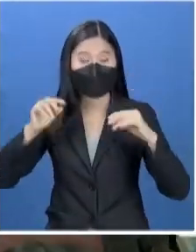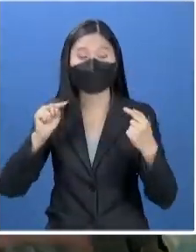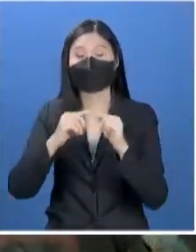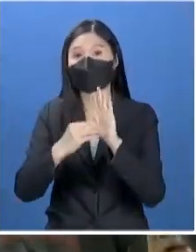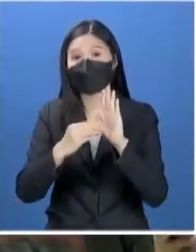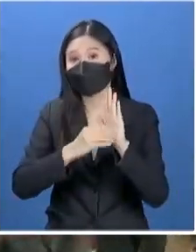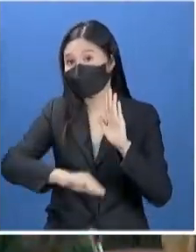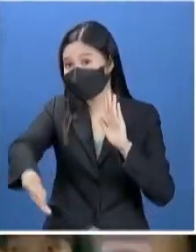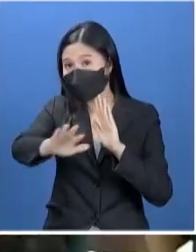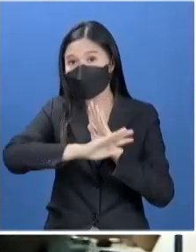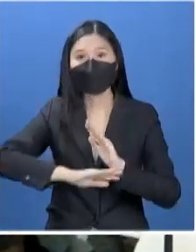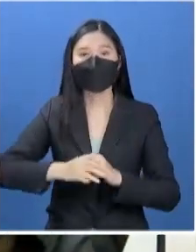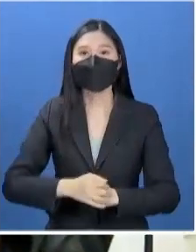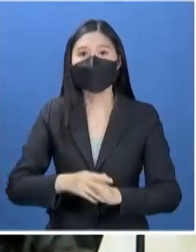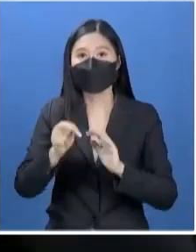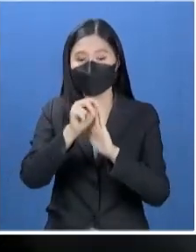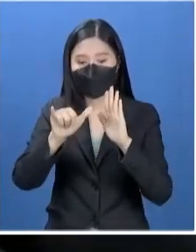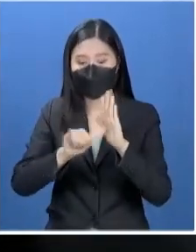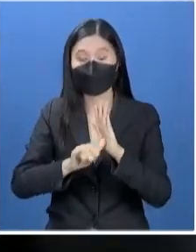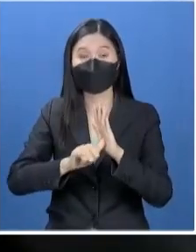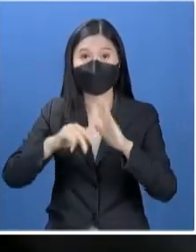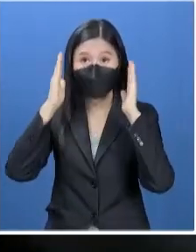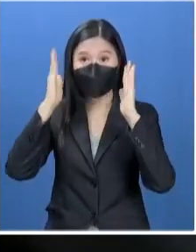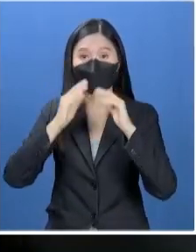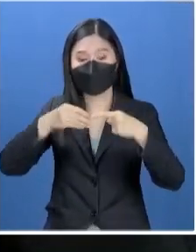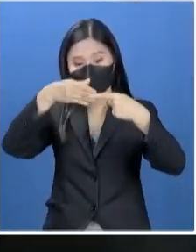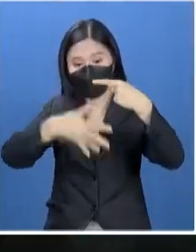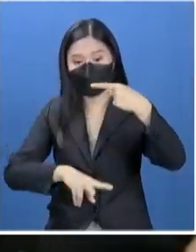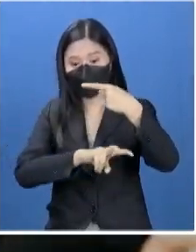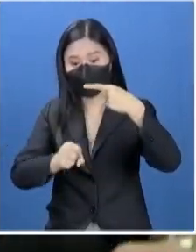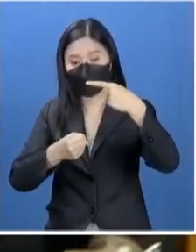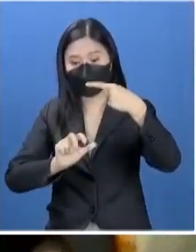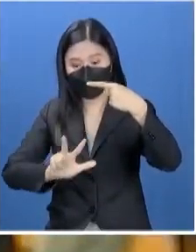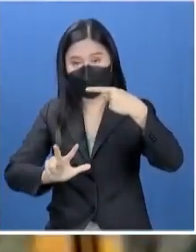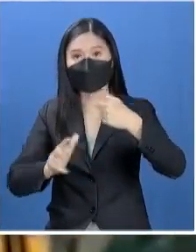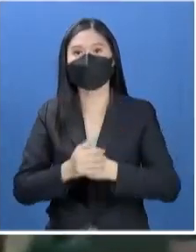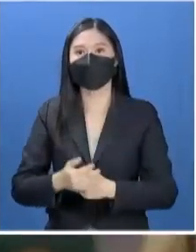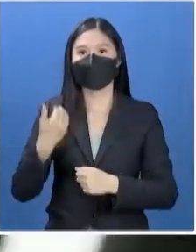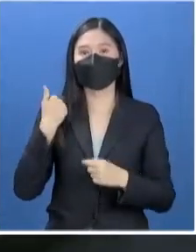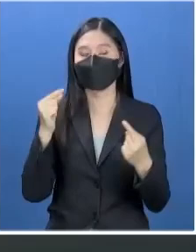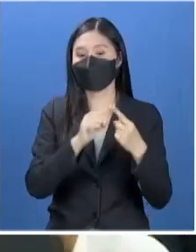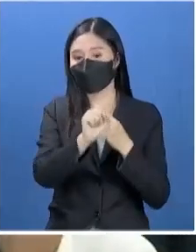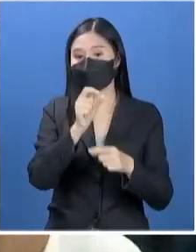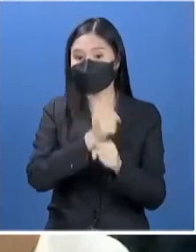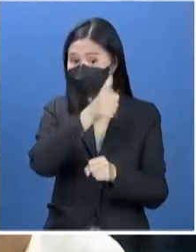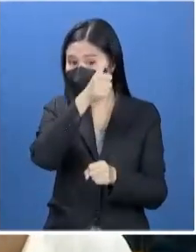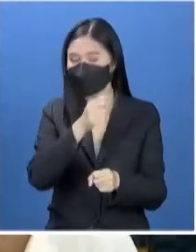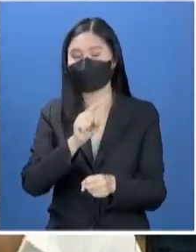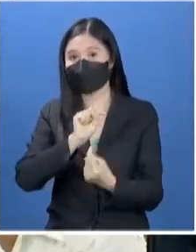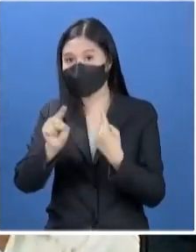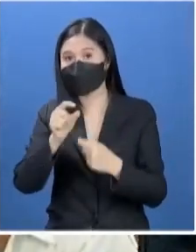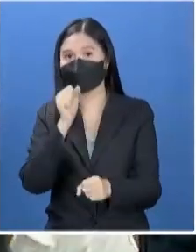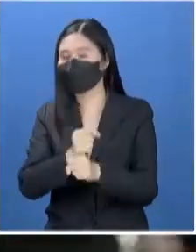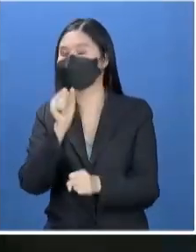กรุงเทพมหานครเนี่ยนะฮะว่านโยบายที่หาเสียงไว้เนี่ย213ข้อมีส่วนไหนทำได้เลยส่วนไหน